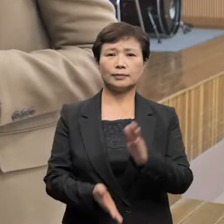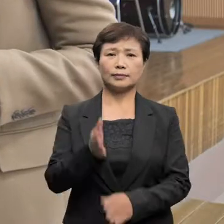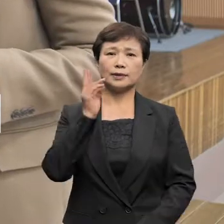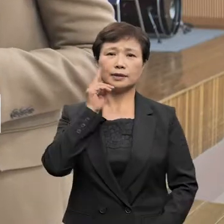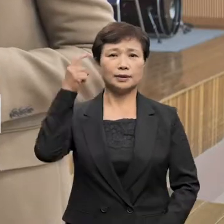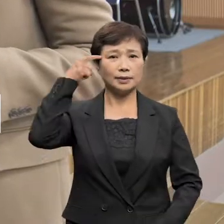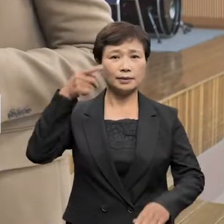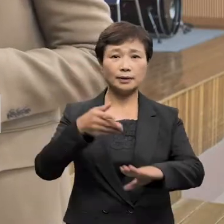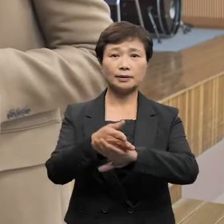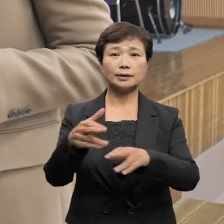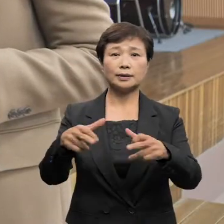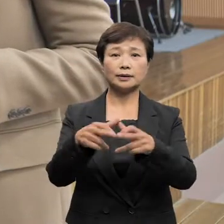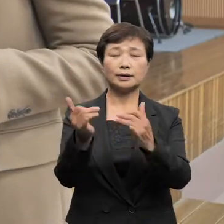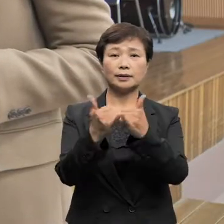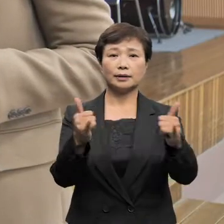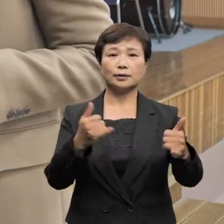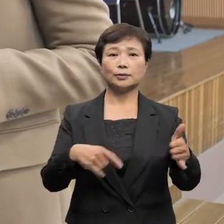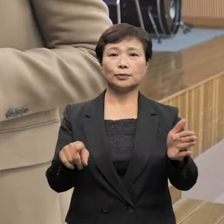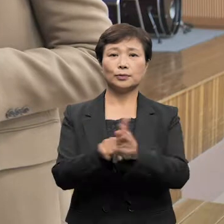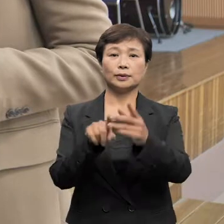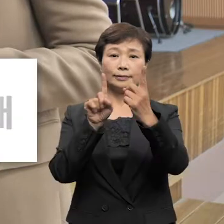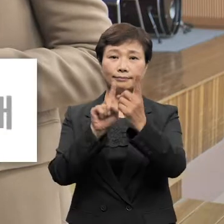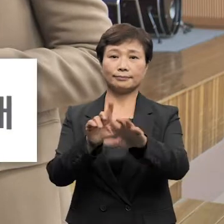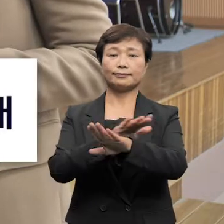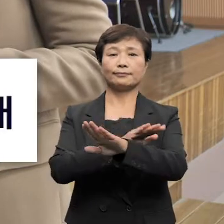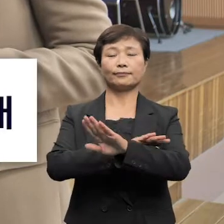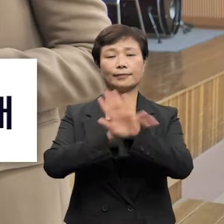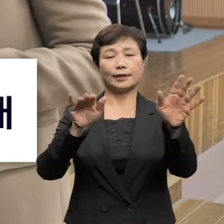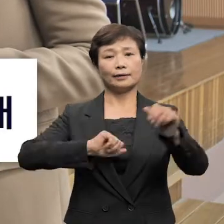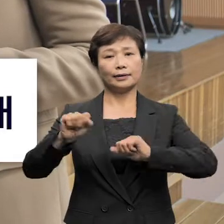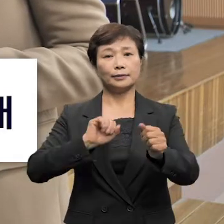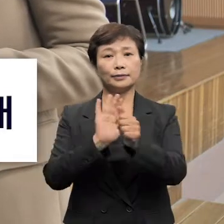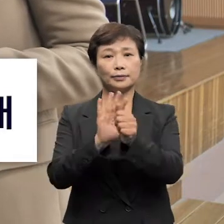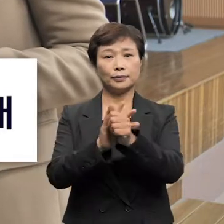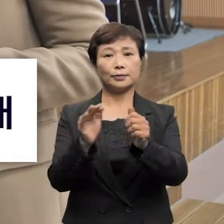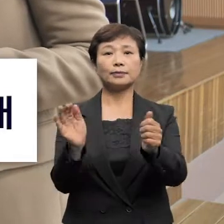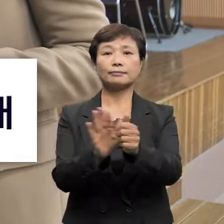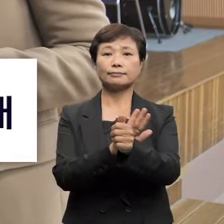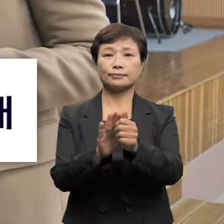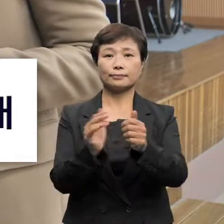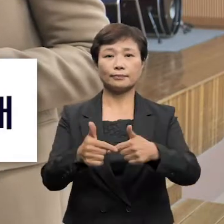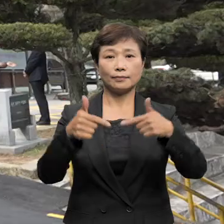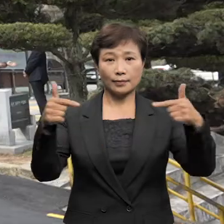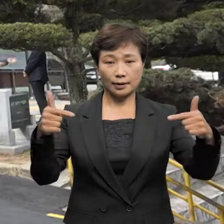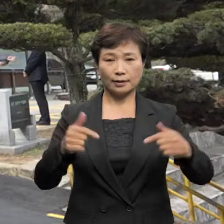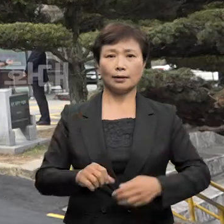광주시가 최중증 발달 장애인을 위한 1대1 낮활동 지원 서비스를 확대합니다.